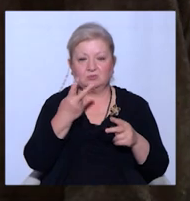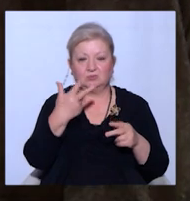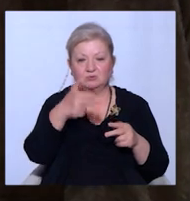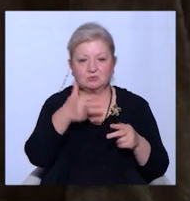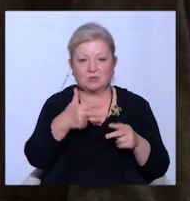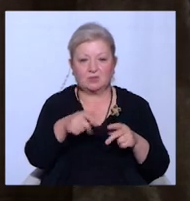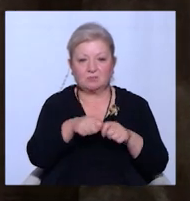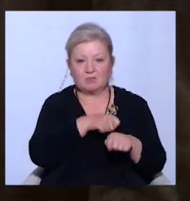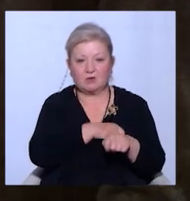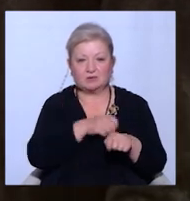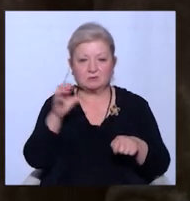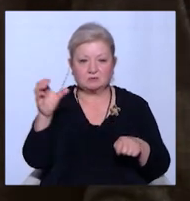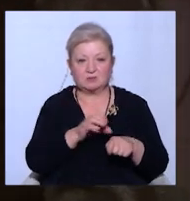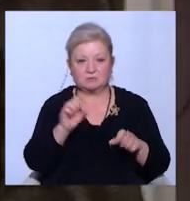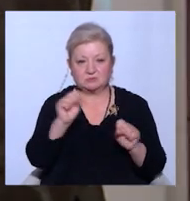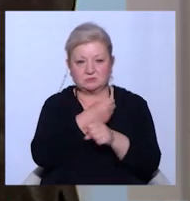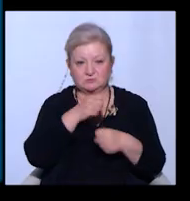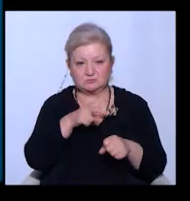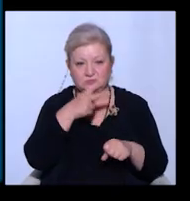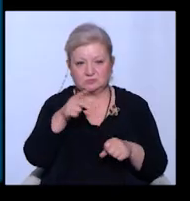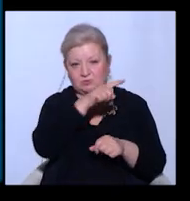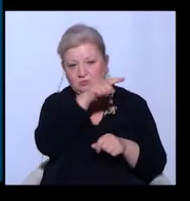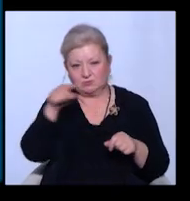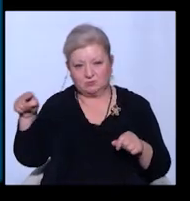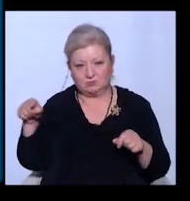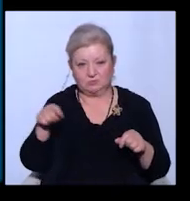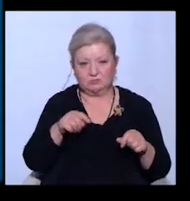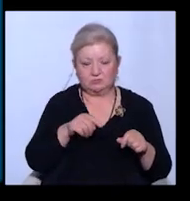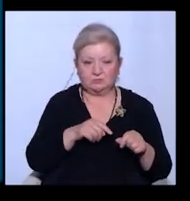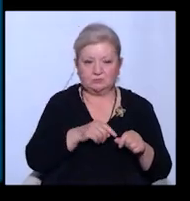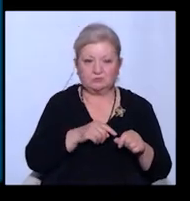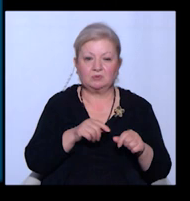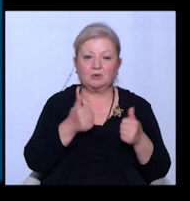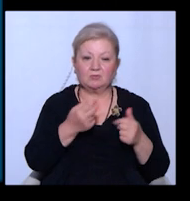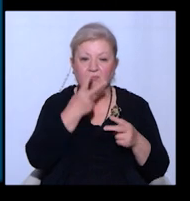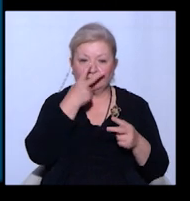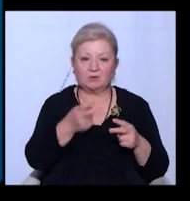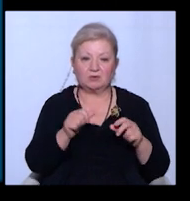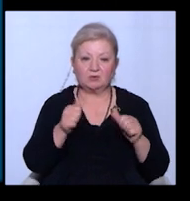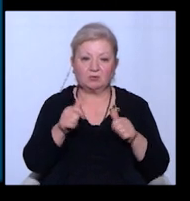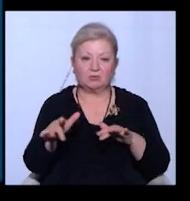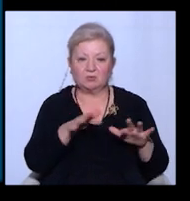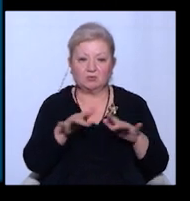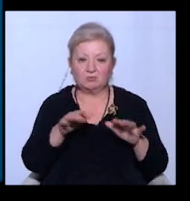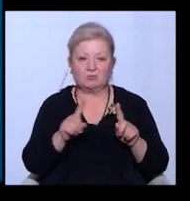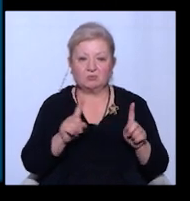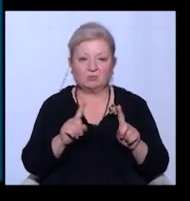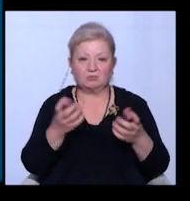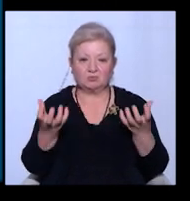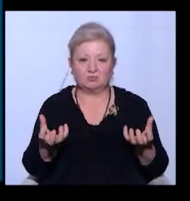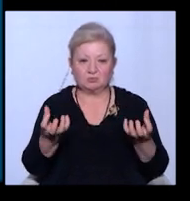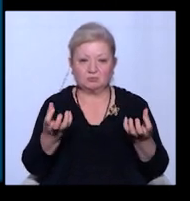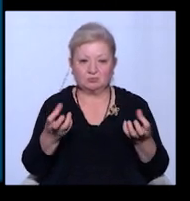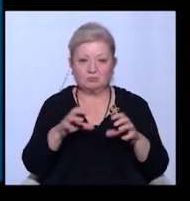წითელი ბურთულას კვალი, სტრობოსკოპული მეთოდით აღებული, შესაბამისად მწვანე ბურთულას კვალი. მაქსიმალურ წერტილში ისინი